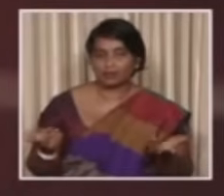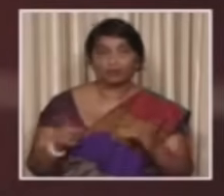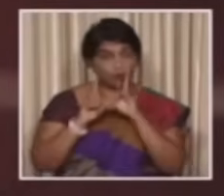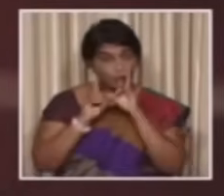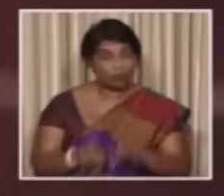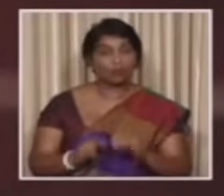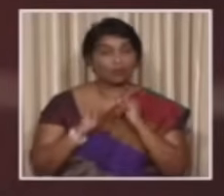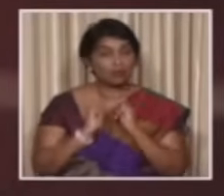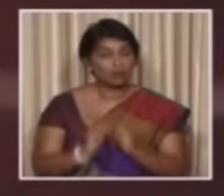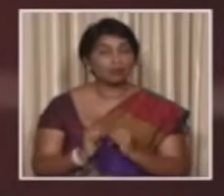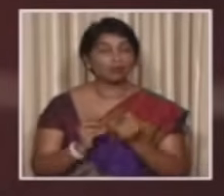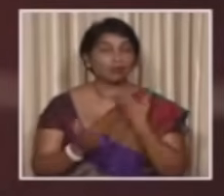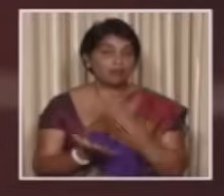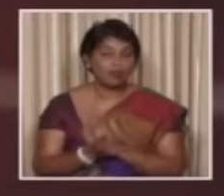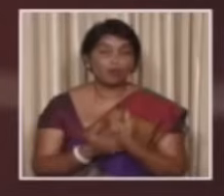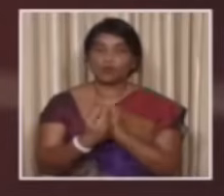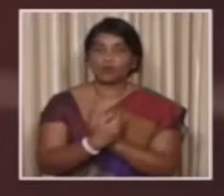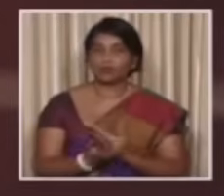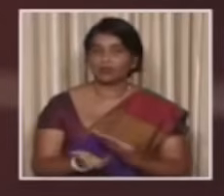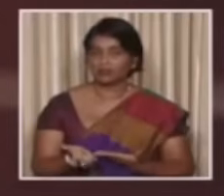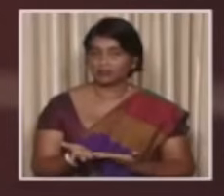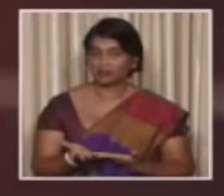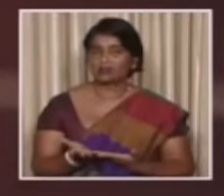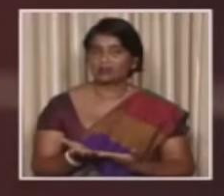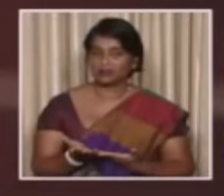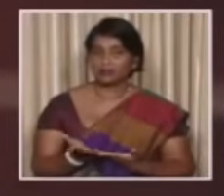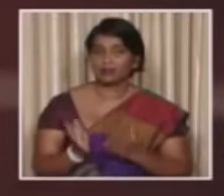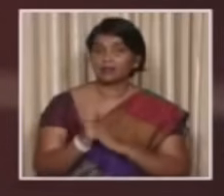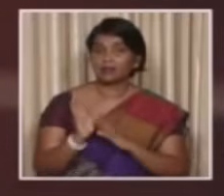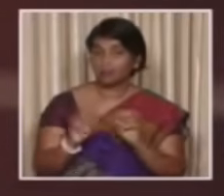මෙහෙමයි තමයි දූෂණය නවත්තන හැටි අපිට උගන්වන්නේ. මම කියන්නේ